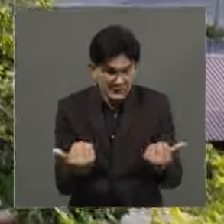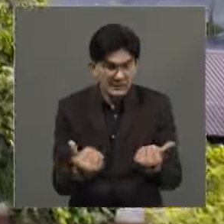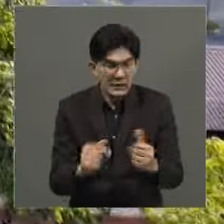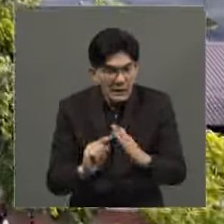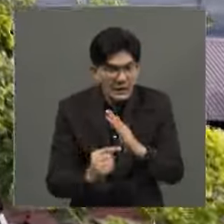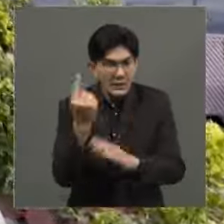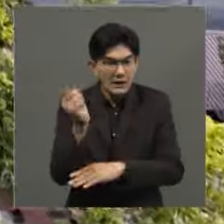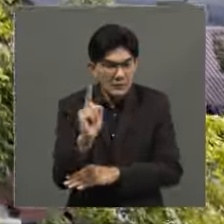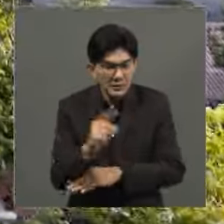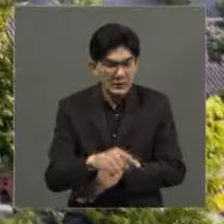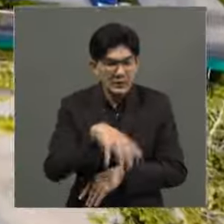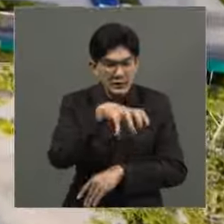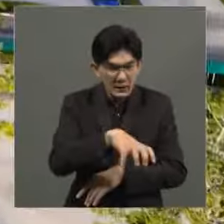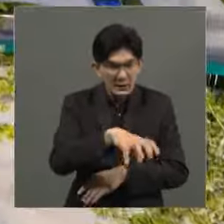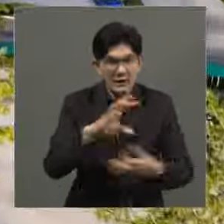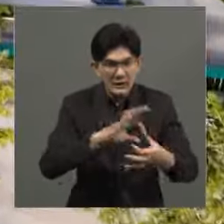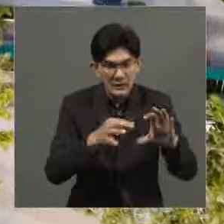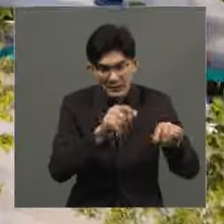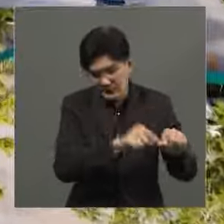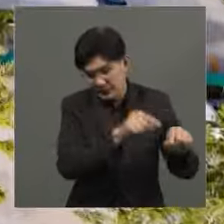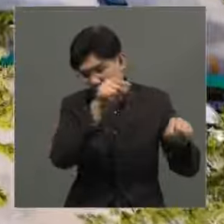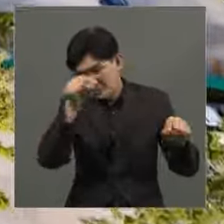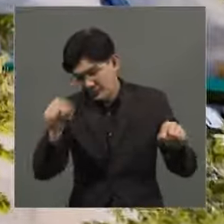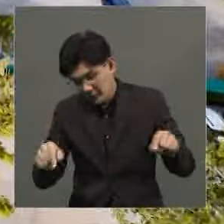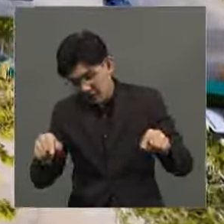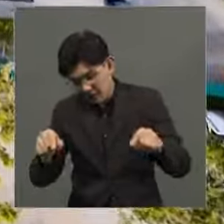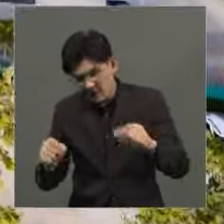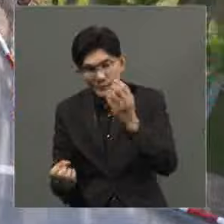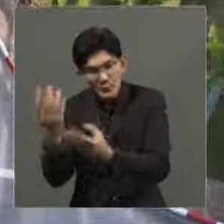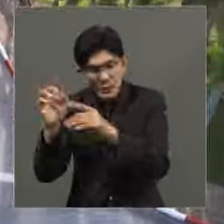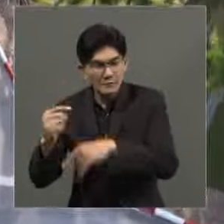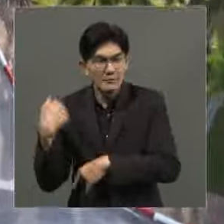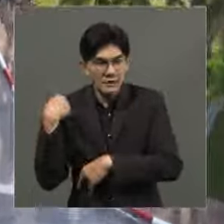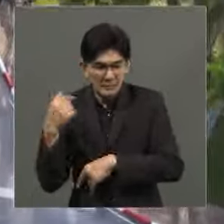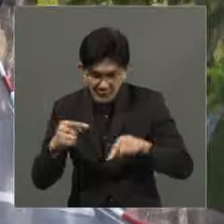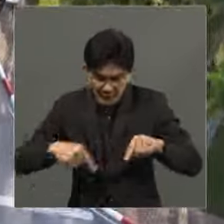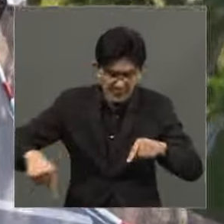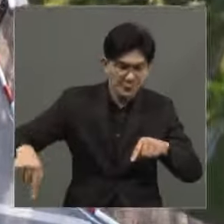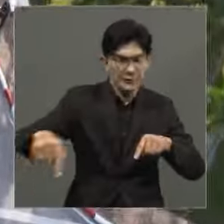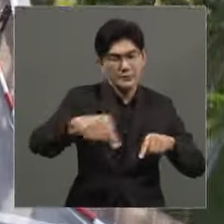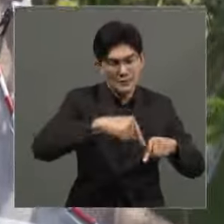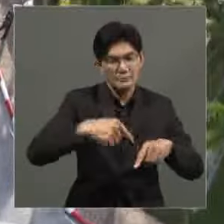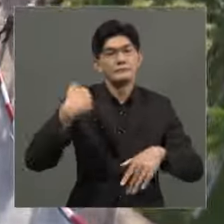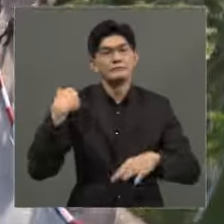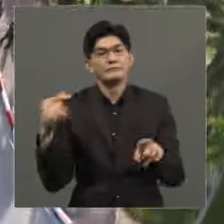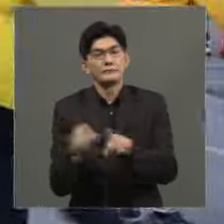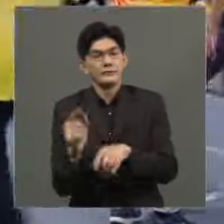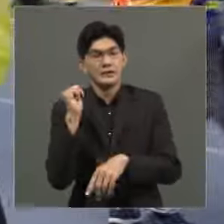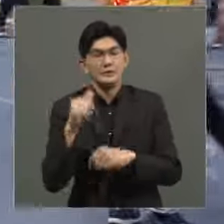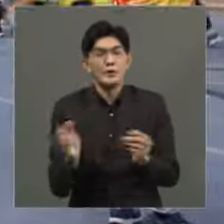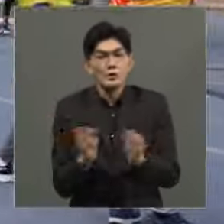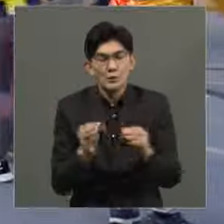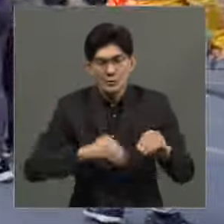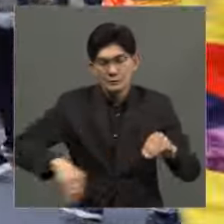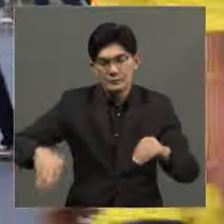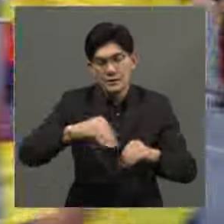กันตั้งแต่สนามโรงพิธีช้างเผือกไปยังสวนขวัญเมืองแล้วก็กลับไปยังสนามโรงพิธีช้างเผือกอีกครั้งหนึ่งรวมเป็น